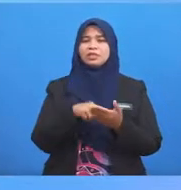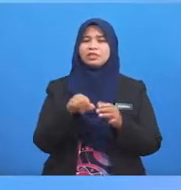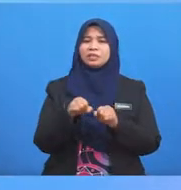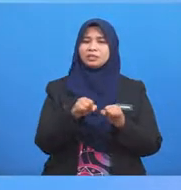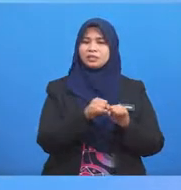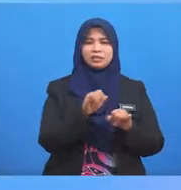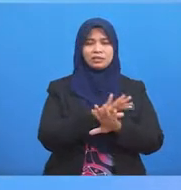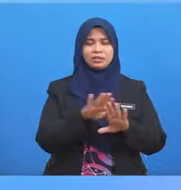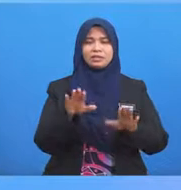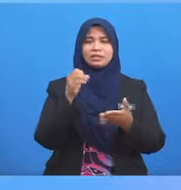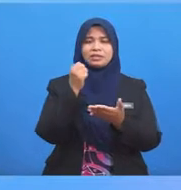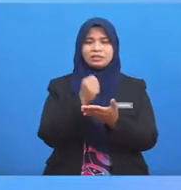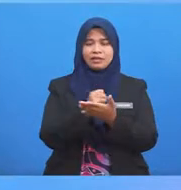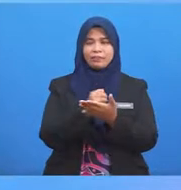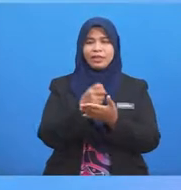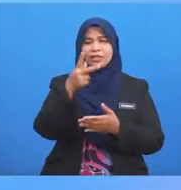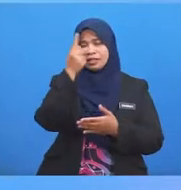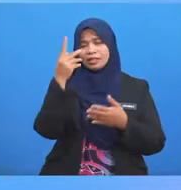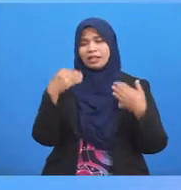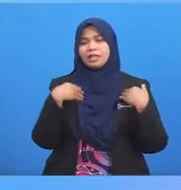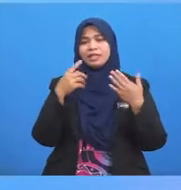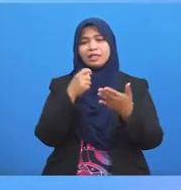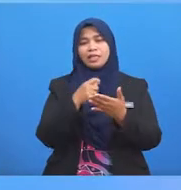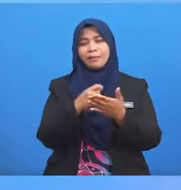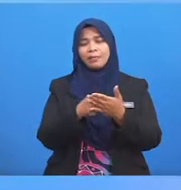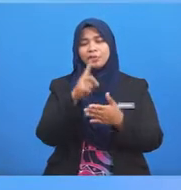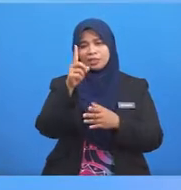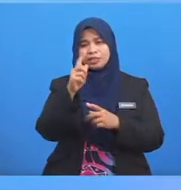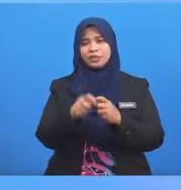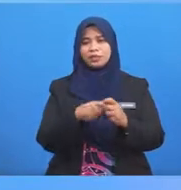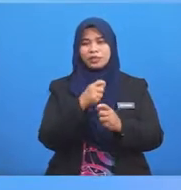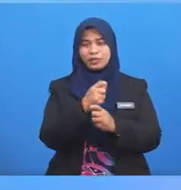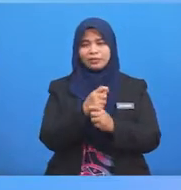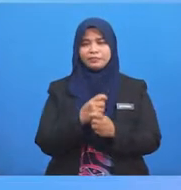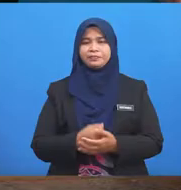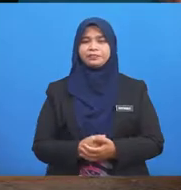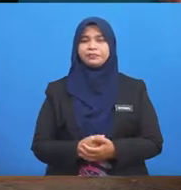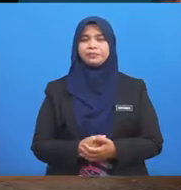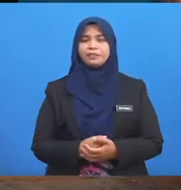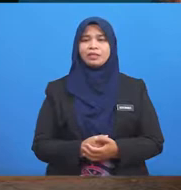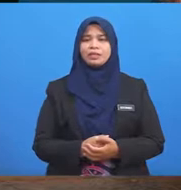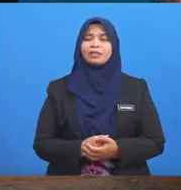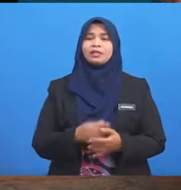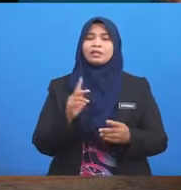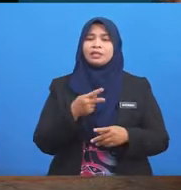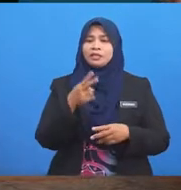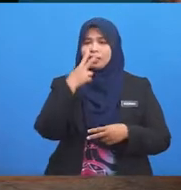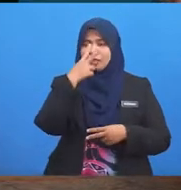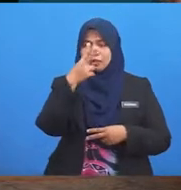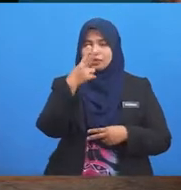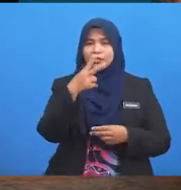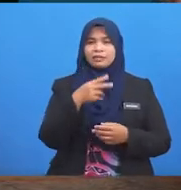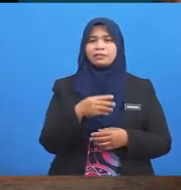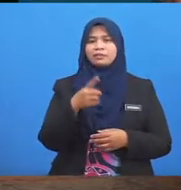tidak sah kerana ada tempoh setahun pada lafaz tersebut. kita lihat pula syarat